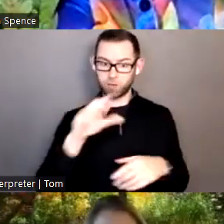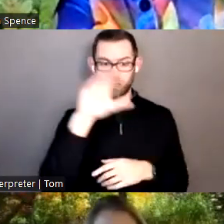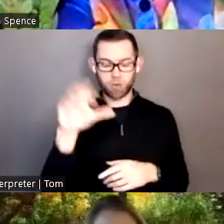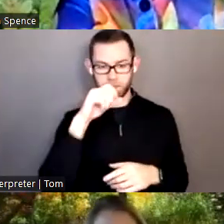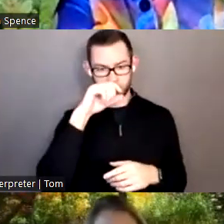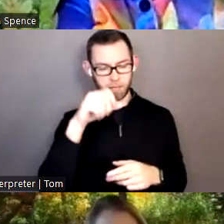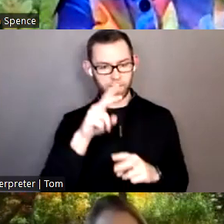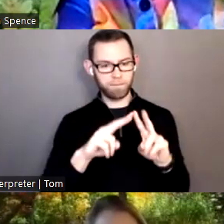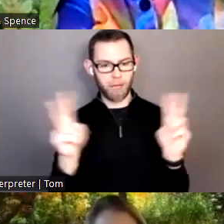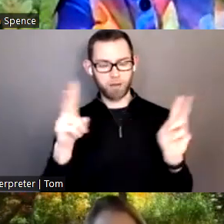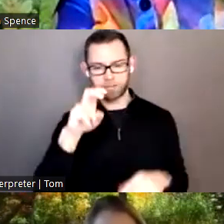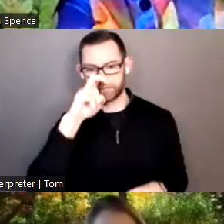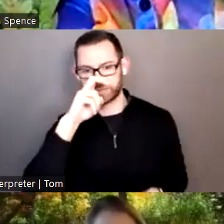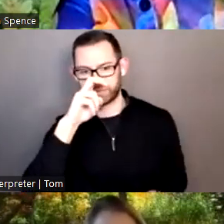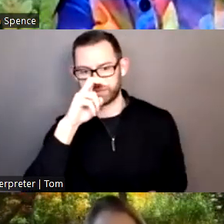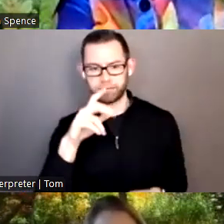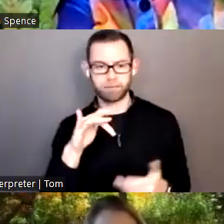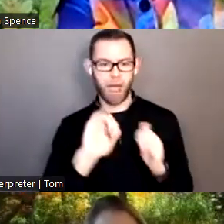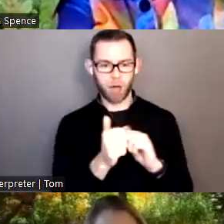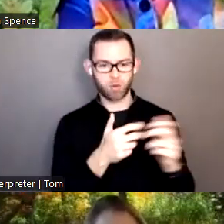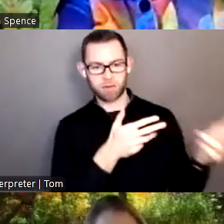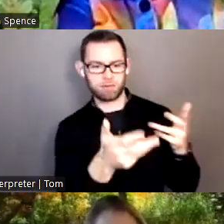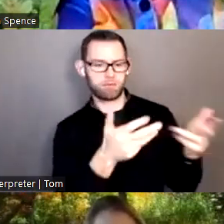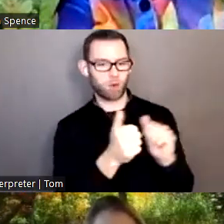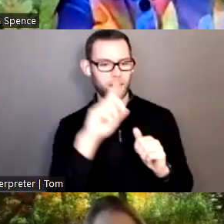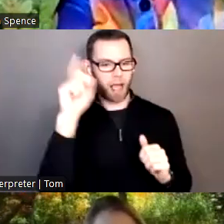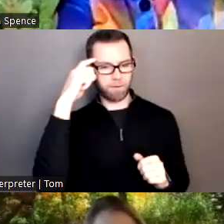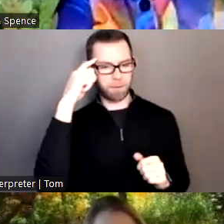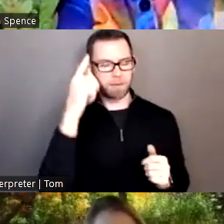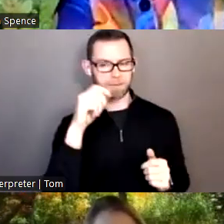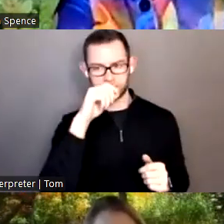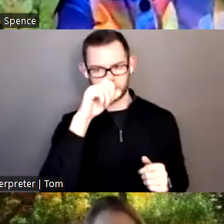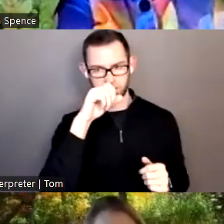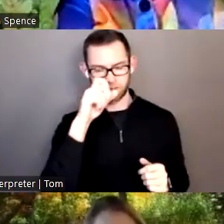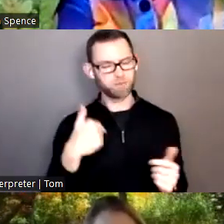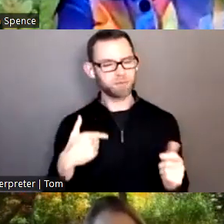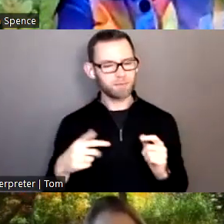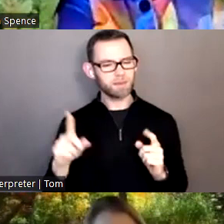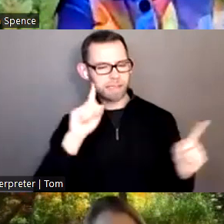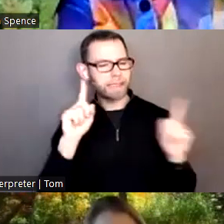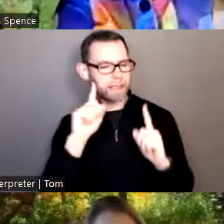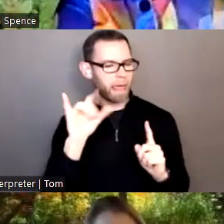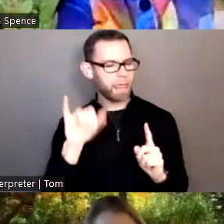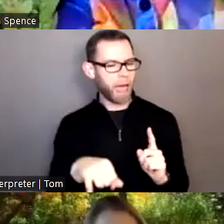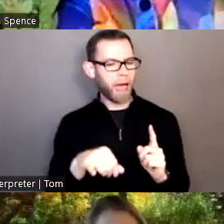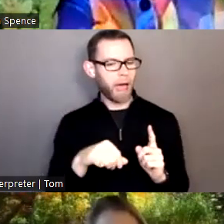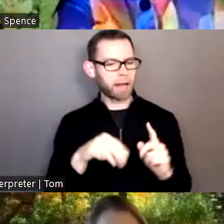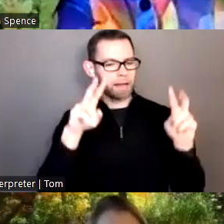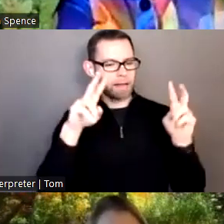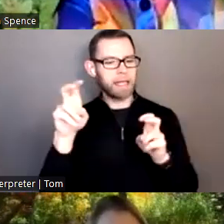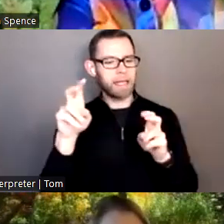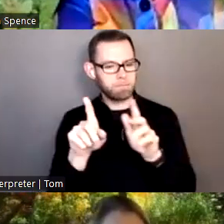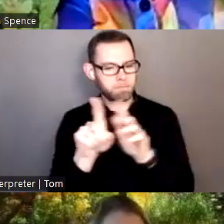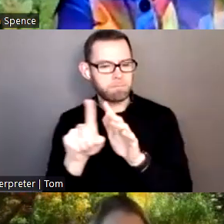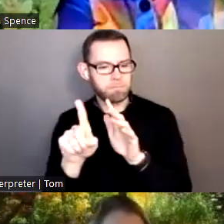ways that people et je interact pense que c'est façon in que the ces area. hommes, I c'est don't façon think ça mon anyone interactionner avec le gouvernement. comments today. Let's just